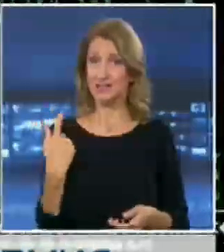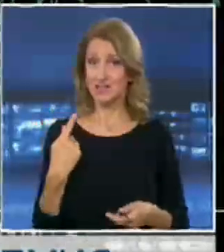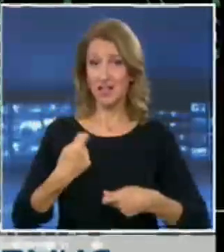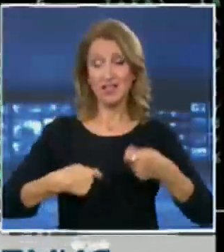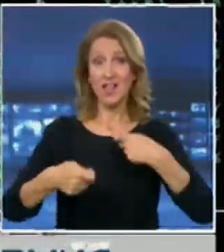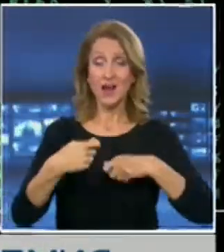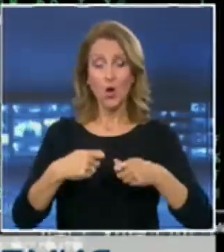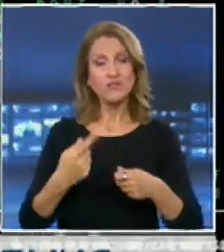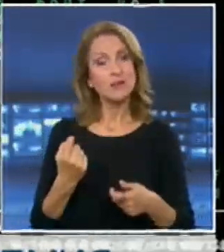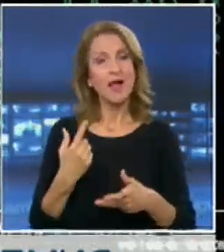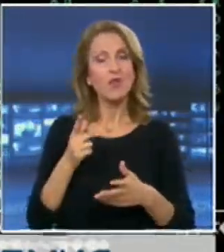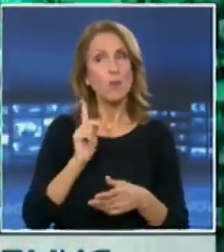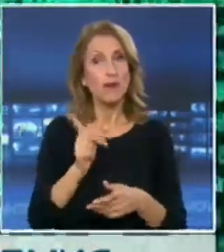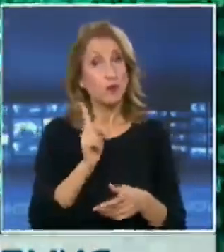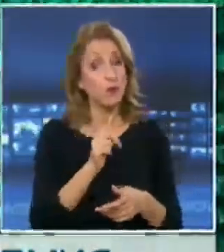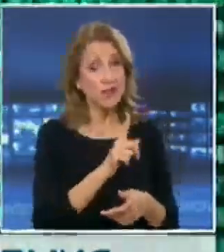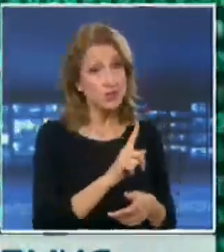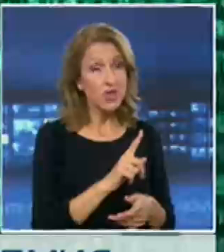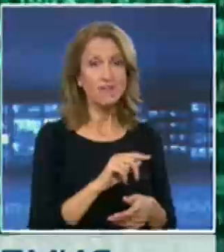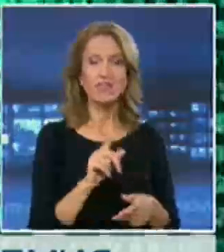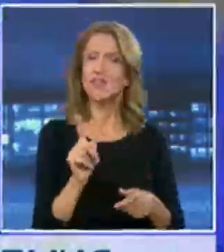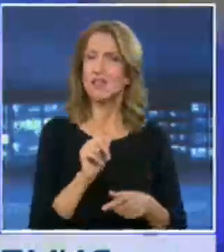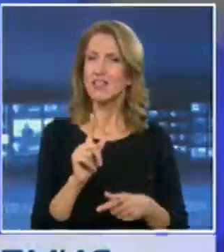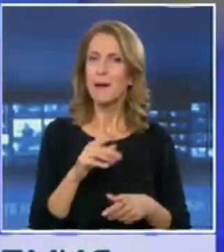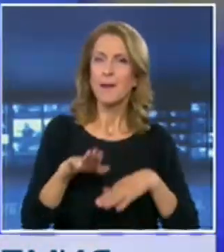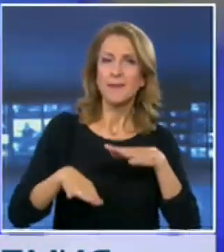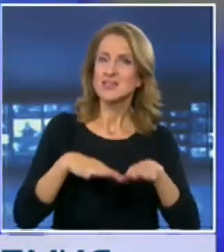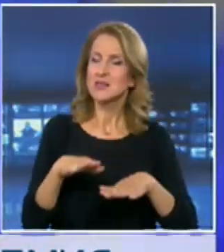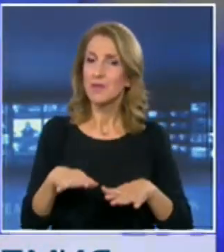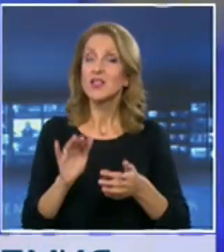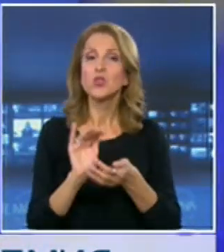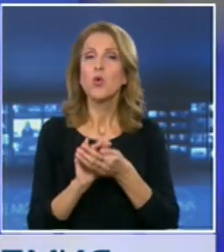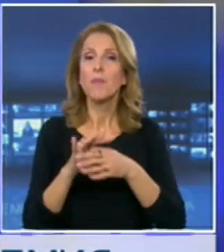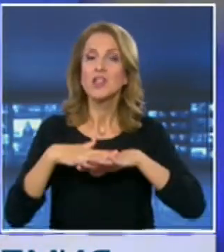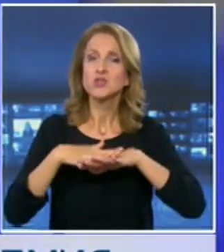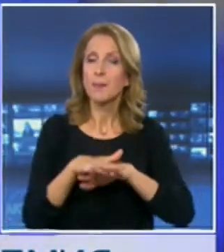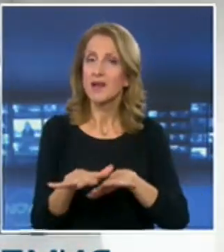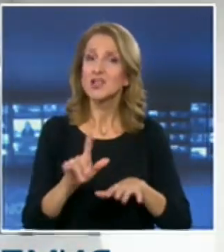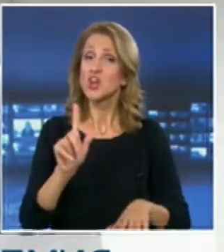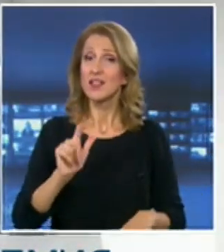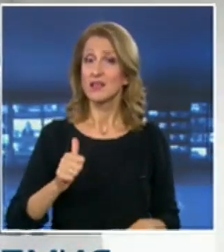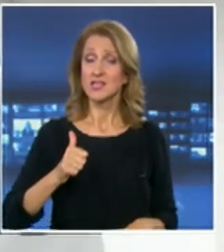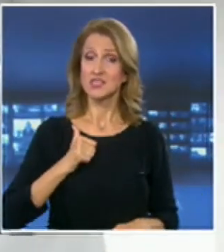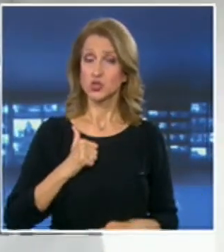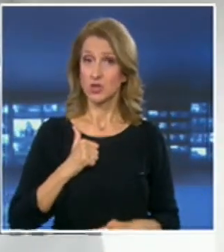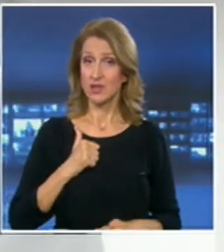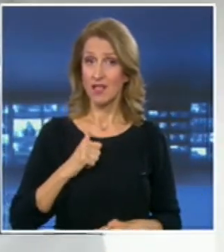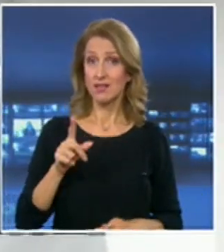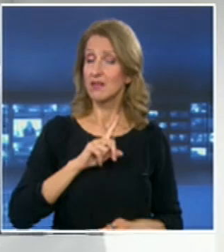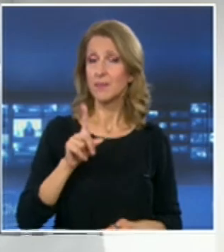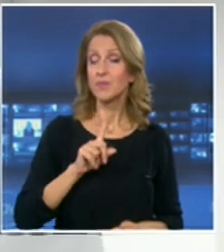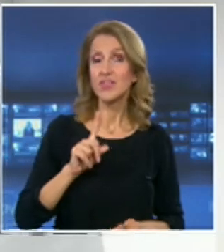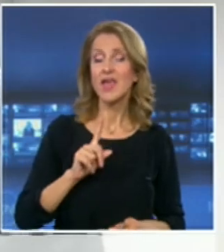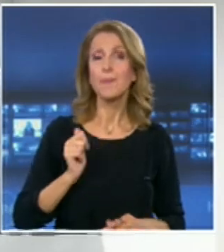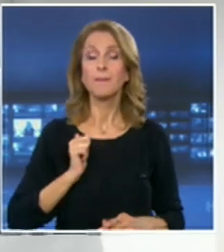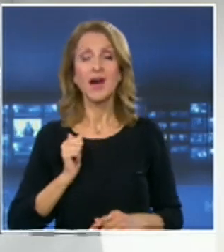подготвят и киберпрестъпниците, предупреждават експертите по информационна сигурност. Домашните мрежи не са защитени, не са пригодени за да